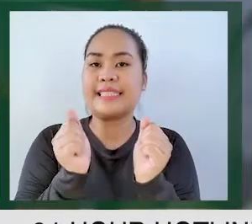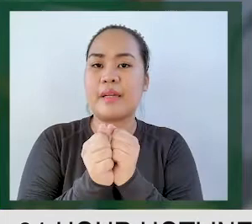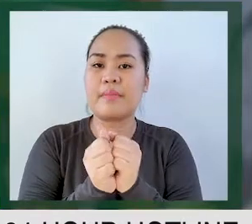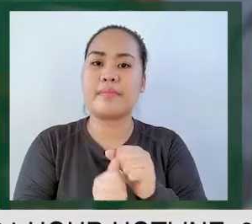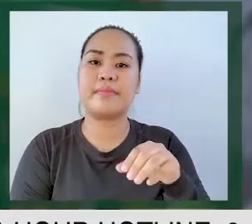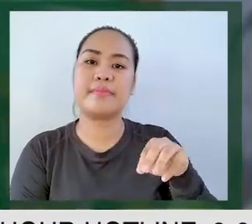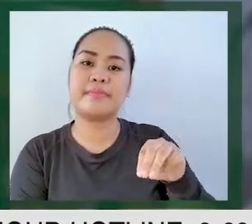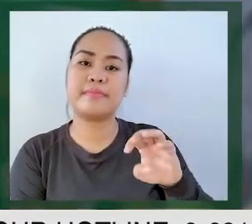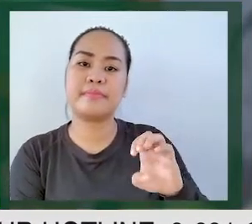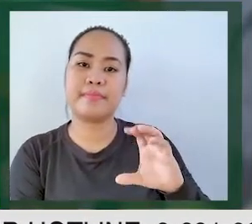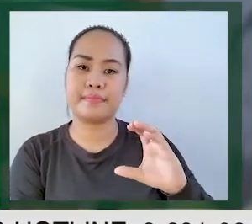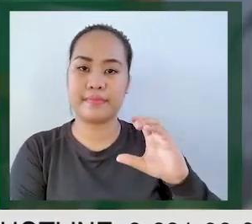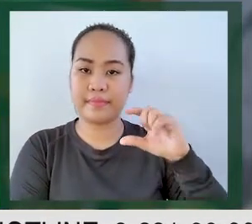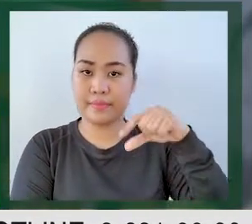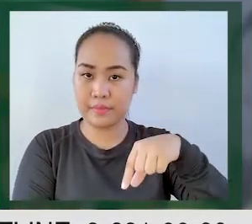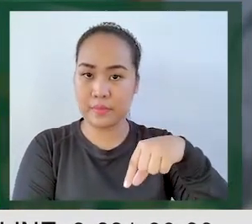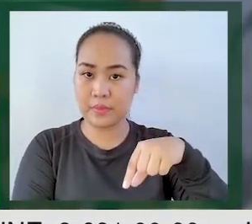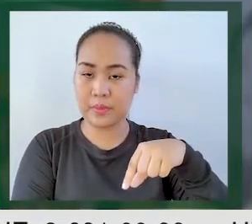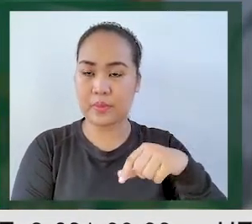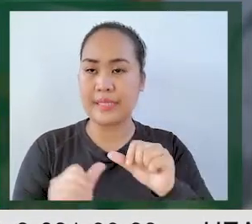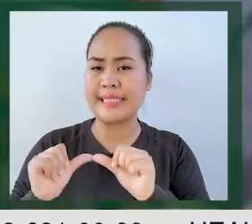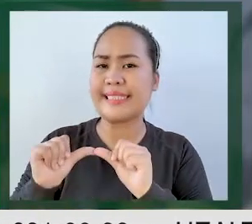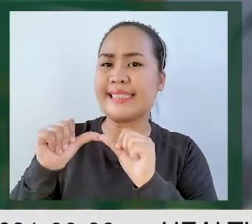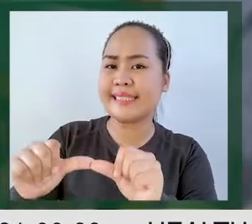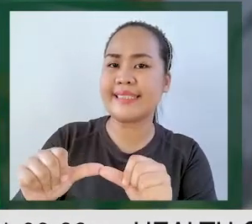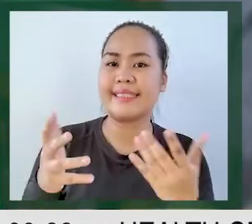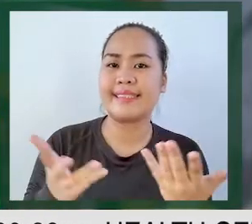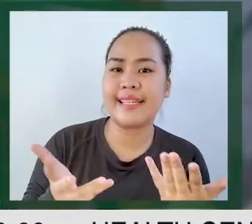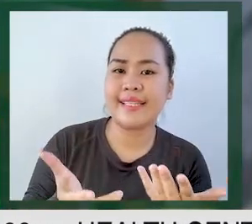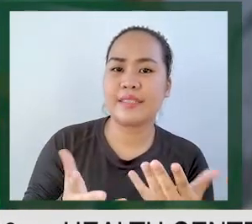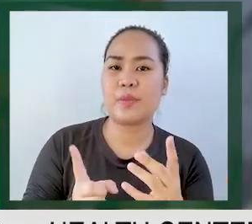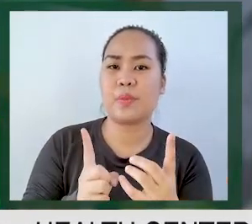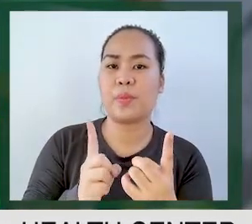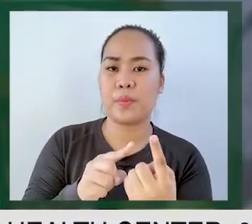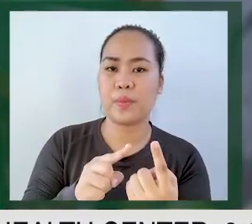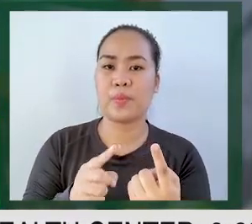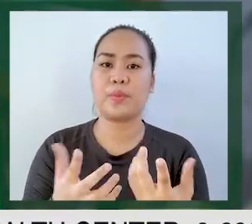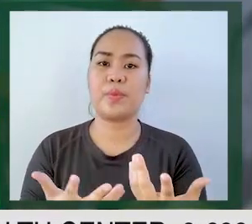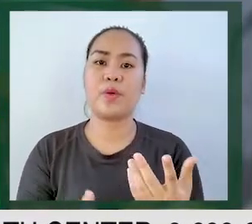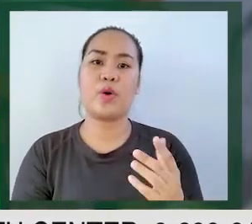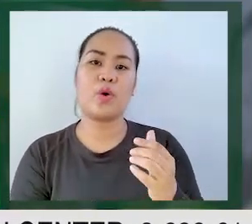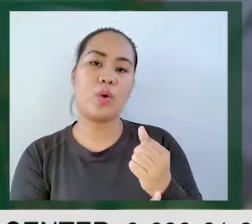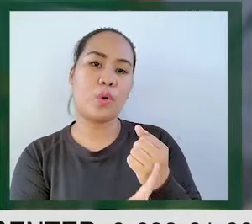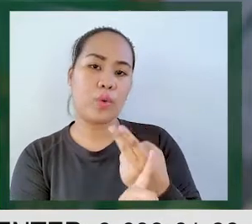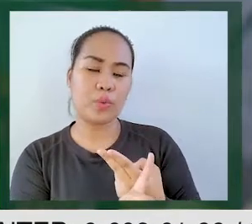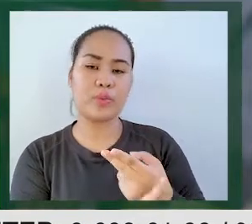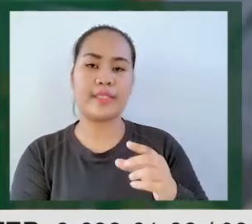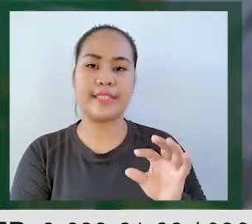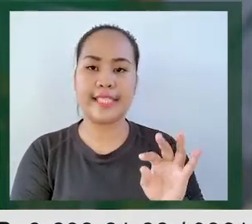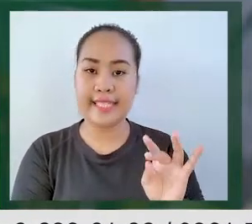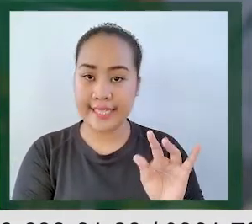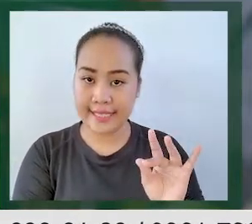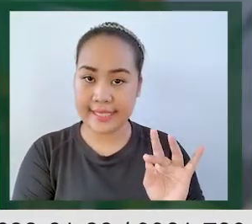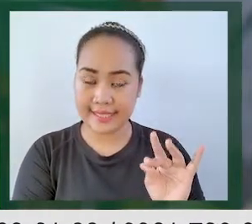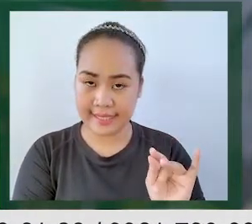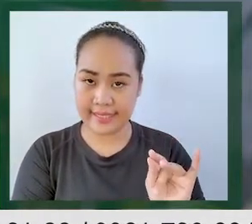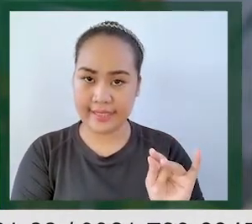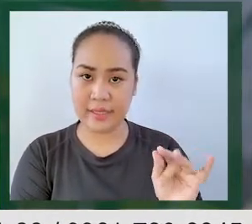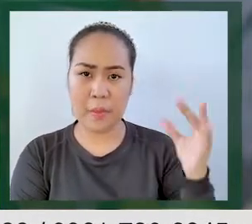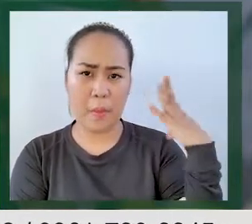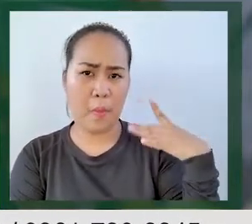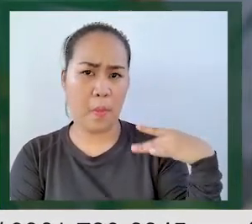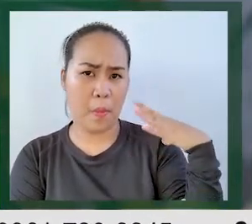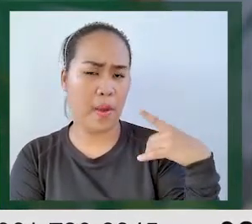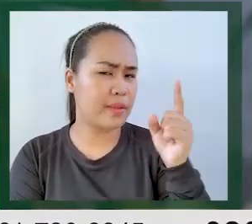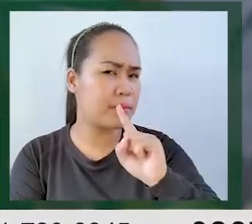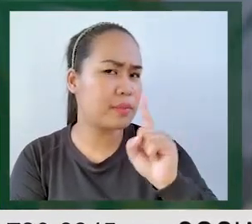no. And this will go on until August 18. So ang inaabangan natin is